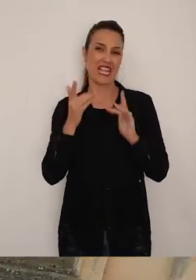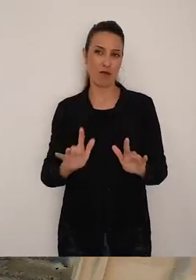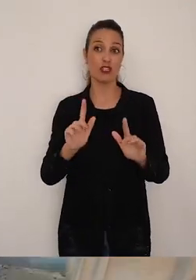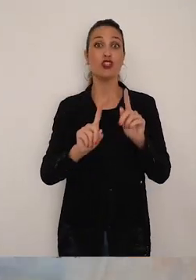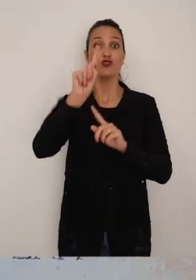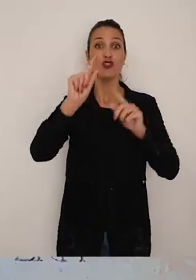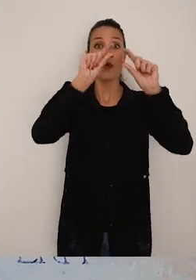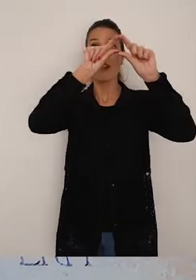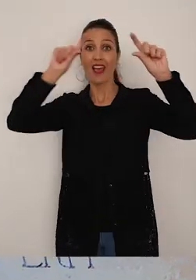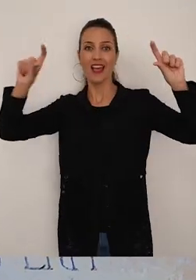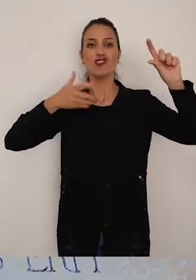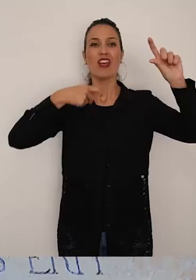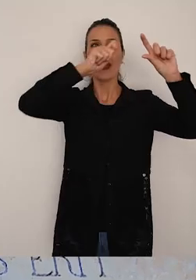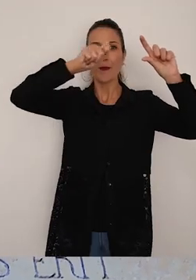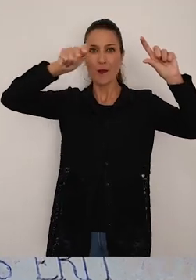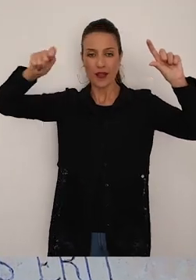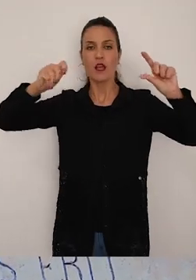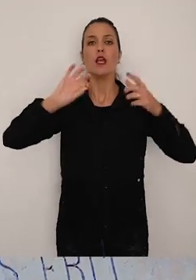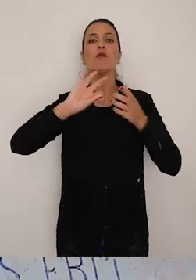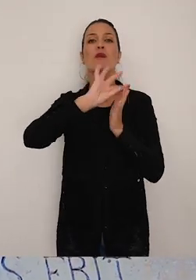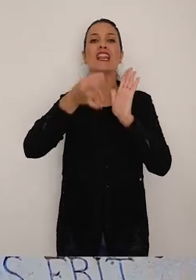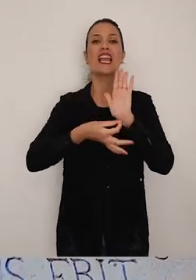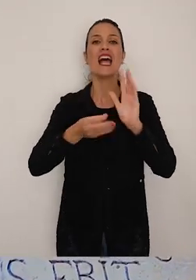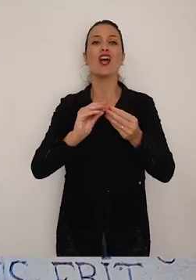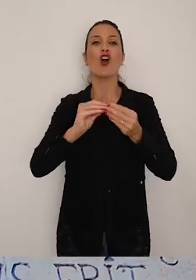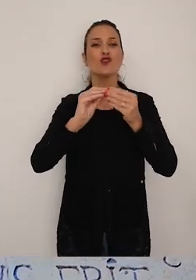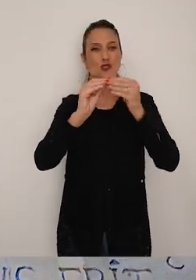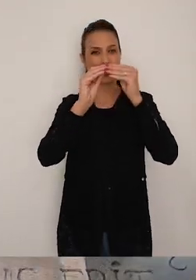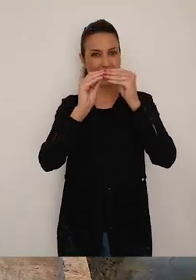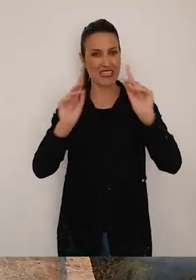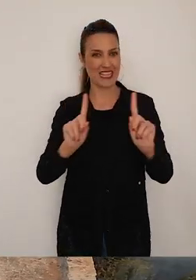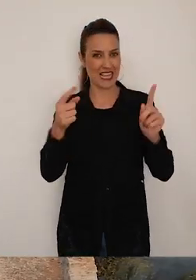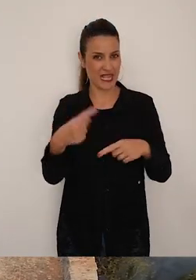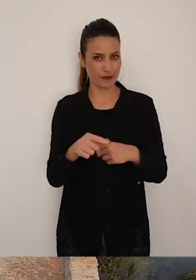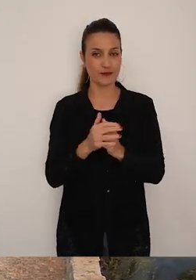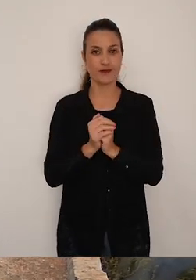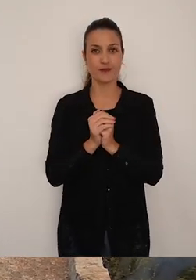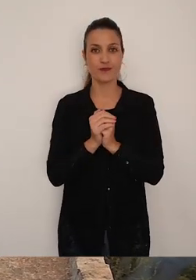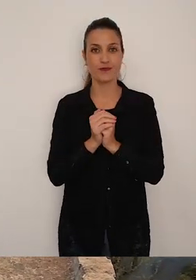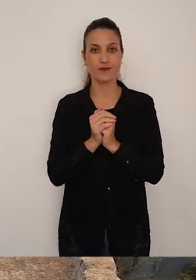ricorda la dedicazione e l'anno di edificazione della cappella.